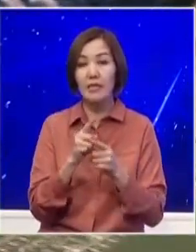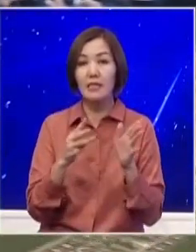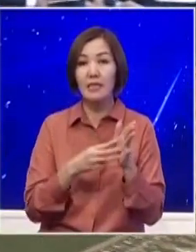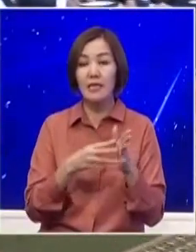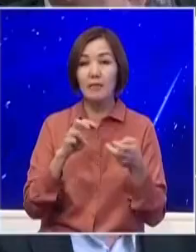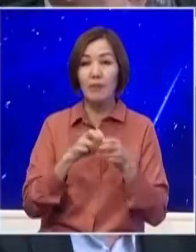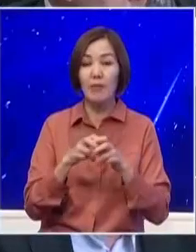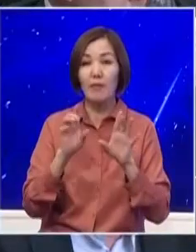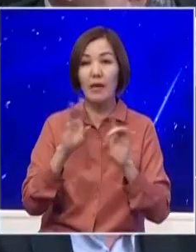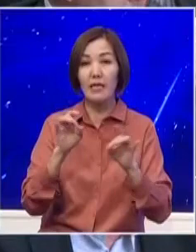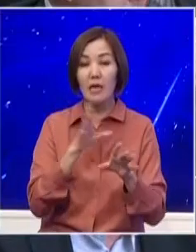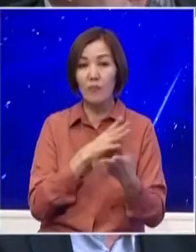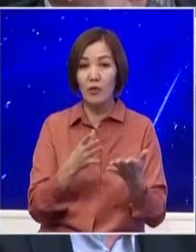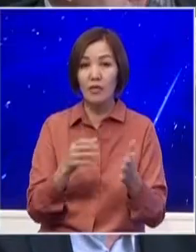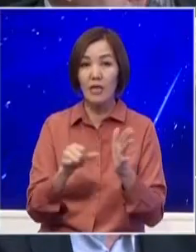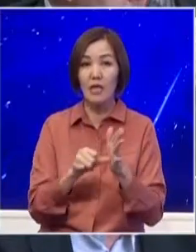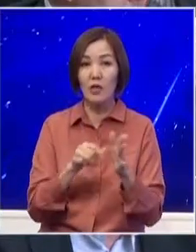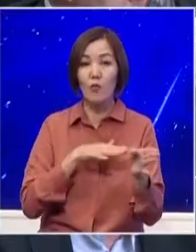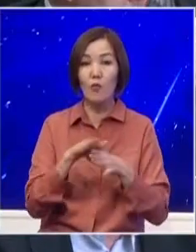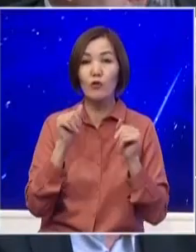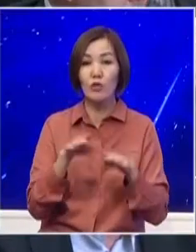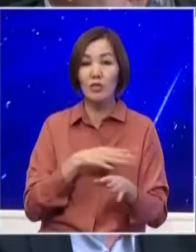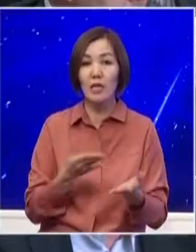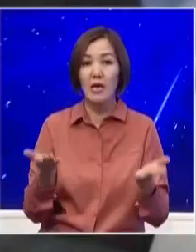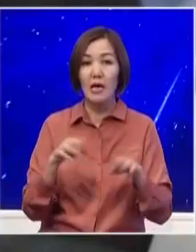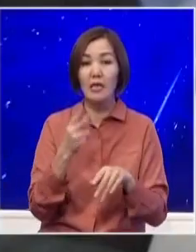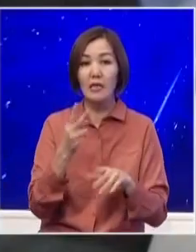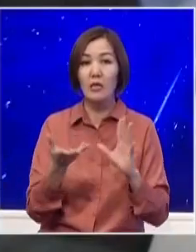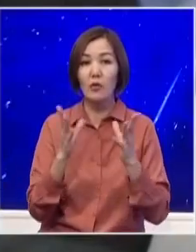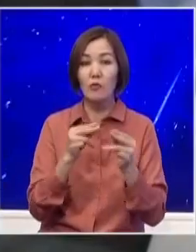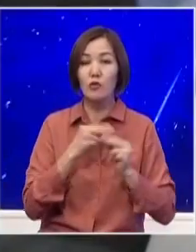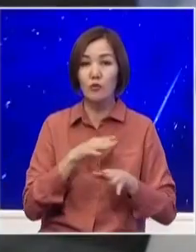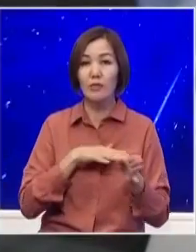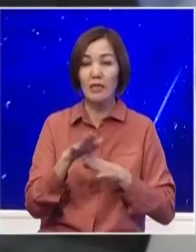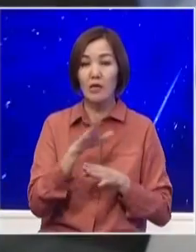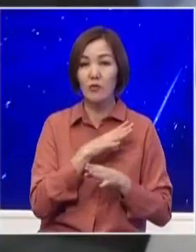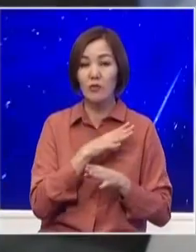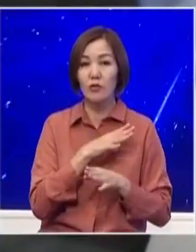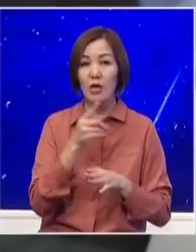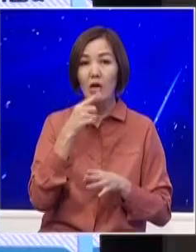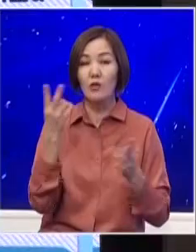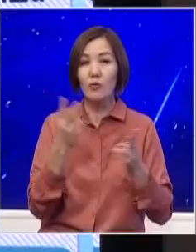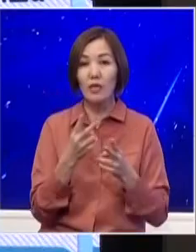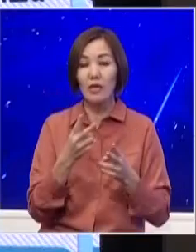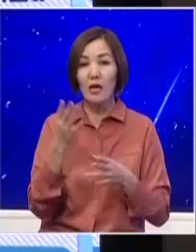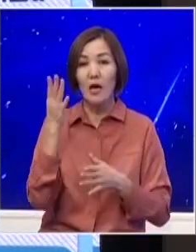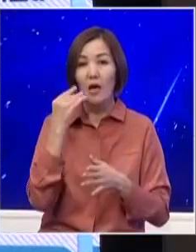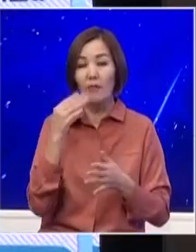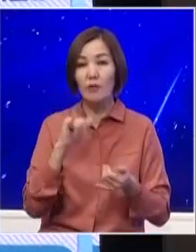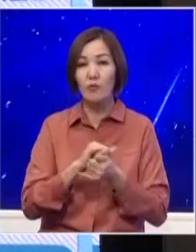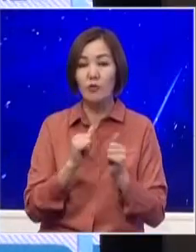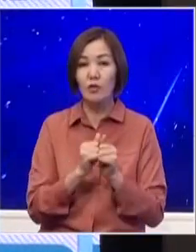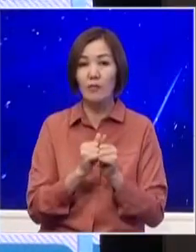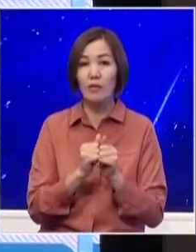мәселе көтерілген болатын. Оның алтауы толық шешілген. Қалған екеуі бойынша жұмыстар атқарылу үстінде. Атап айтсақ, Алматы-Өскемен тас жолы